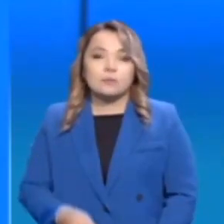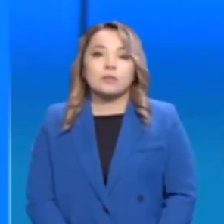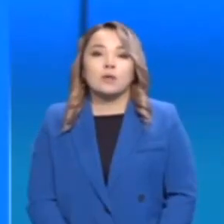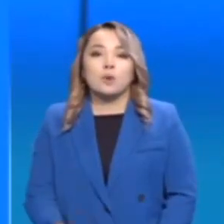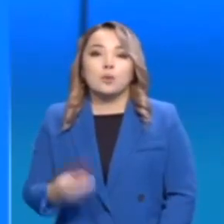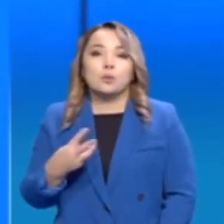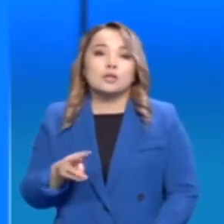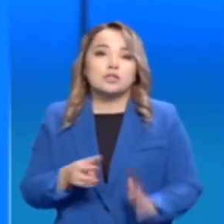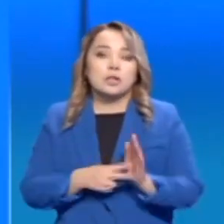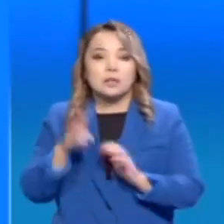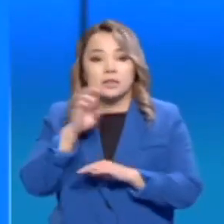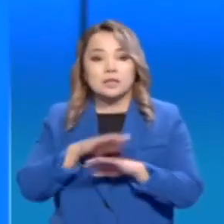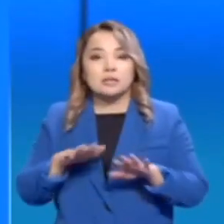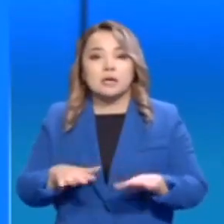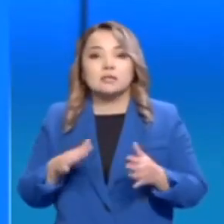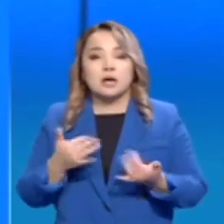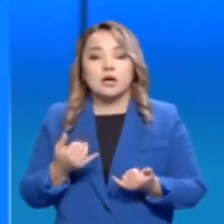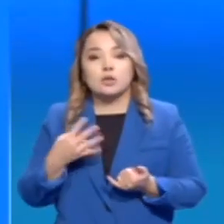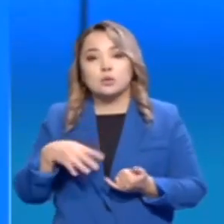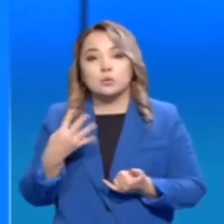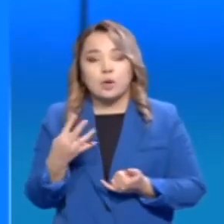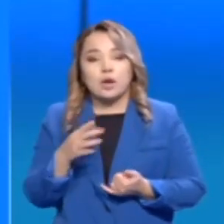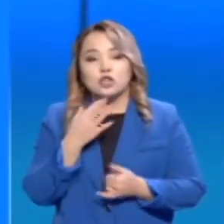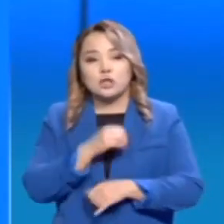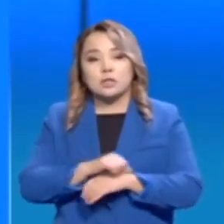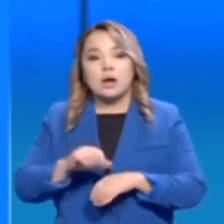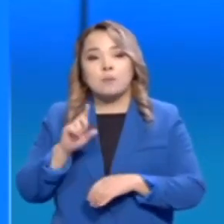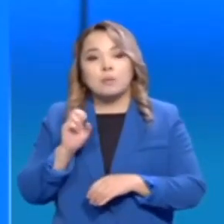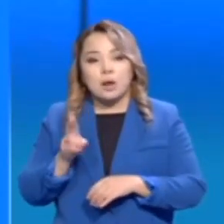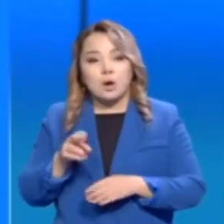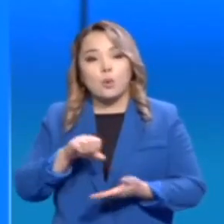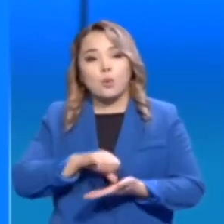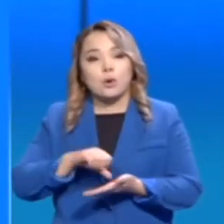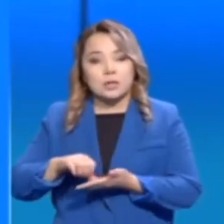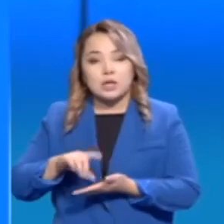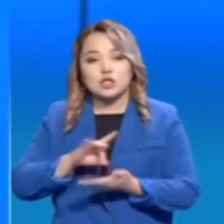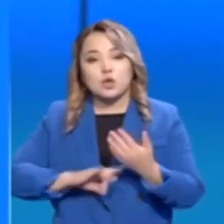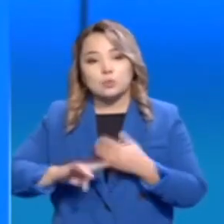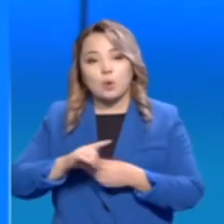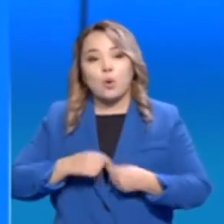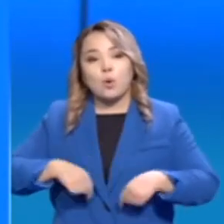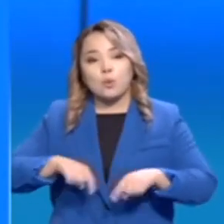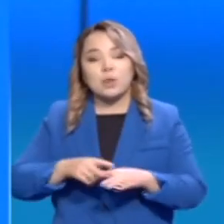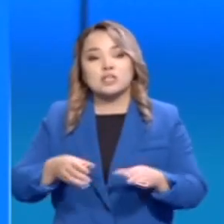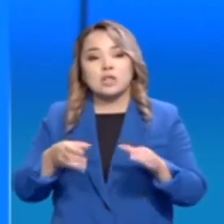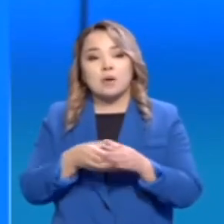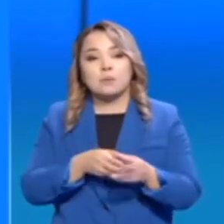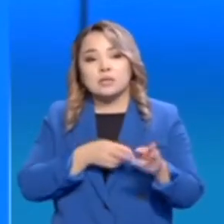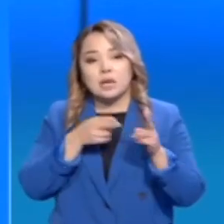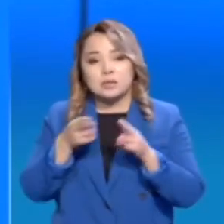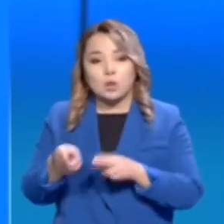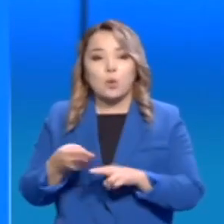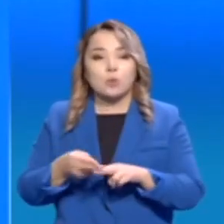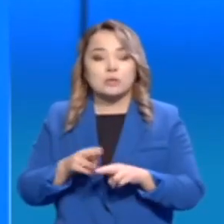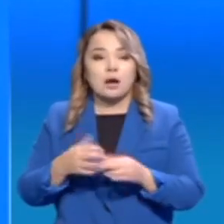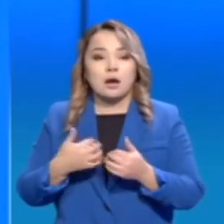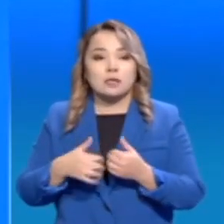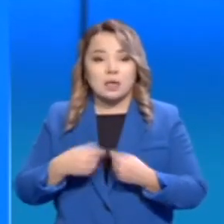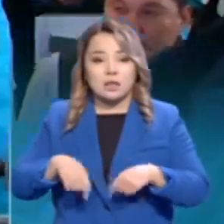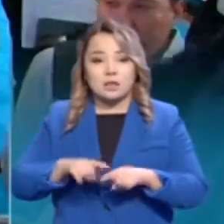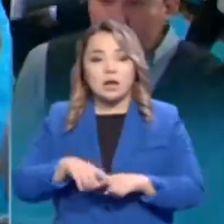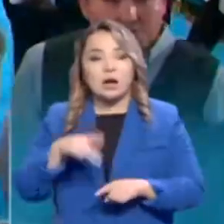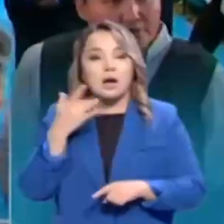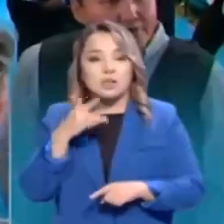Әлемнің 37 елінен 44 шетелдік бақ өкілі Қасым-Жомарт Тоқаевтың республикалық қоғамдық штабына барған. Олардың қатарында